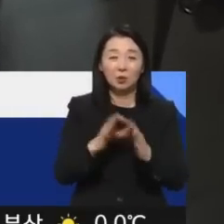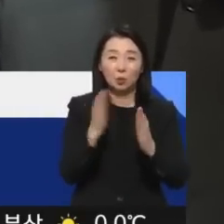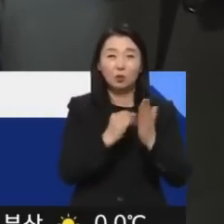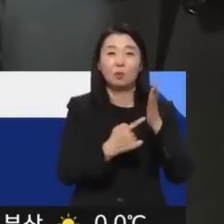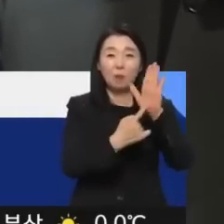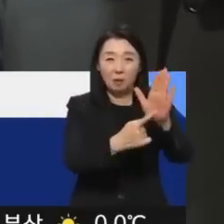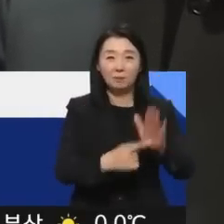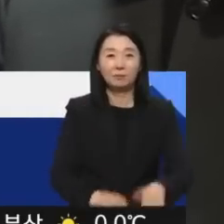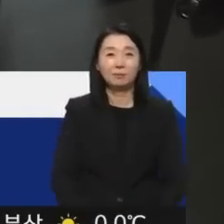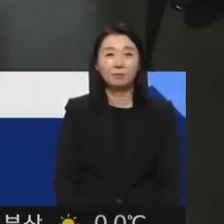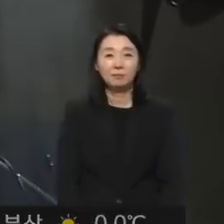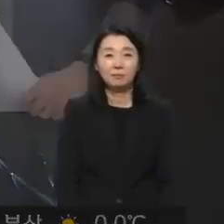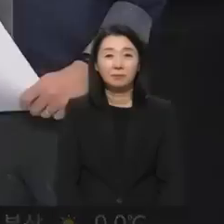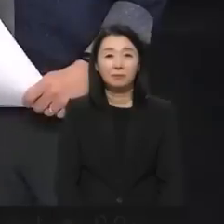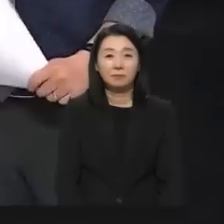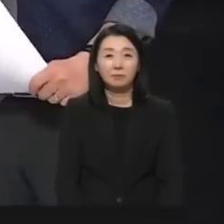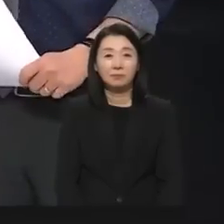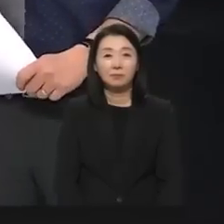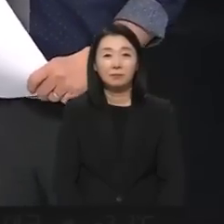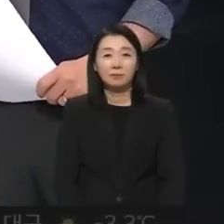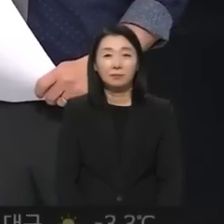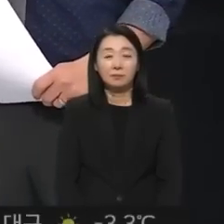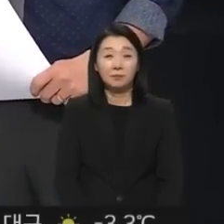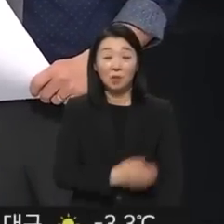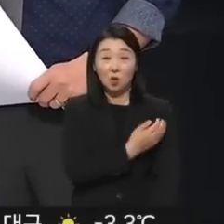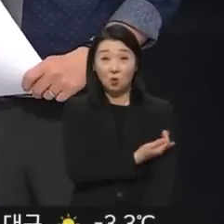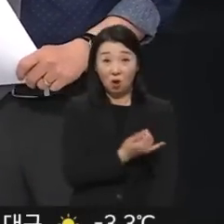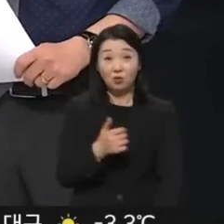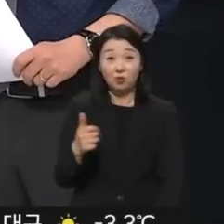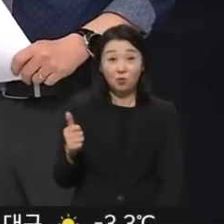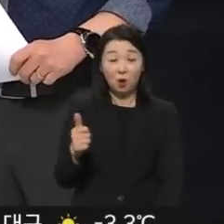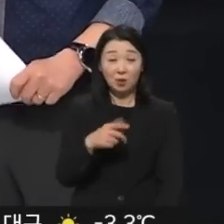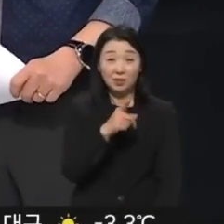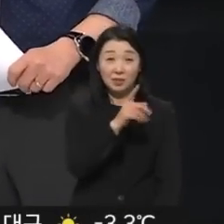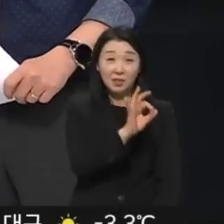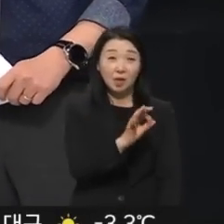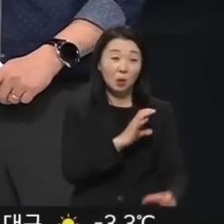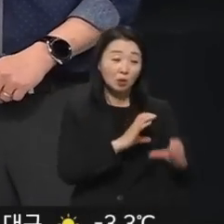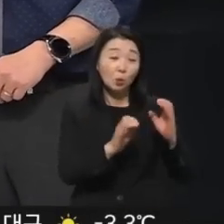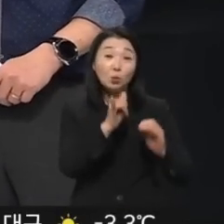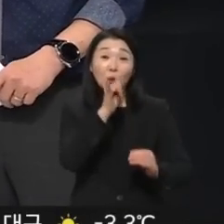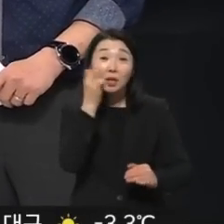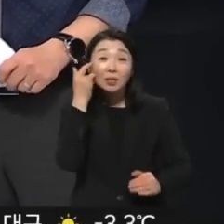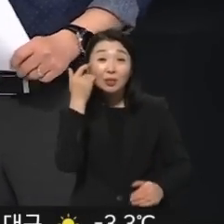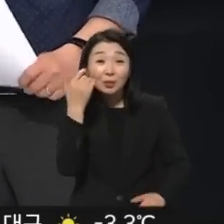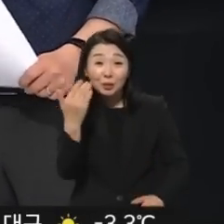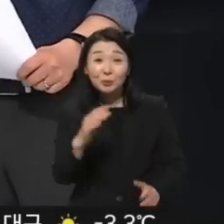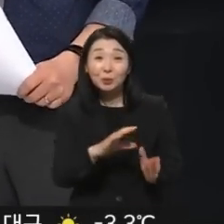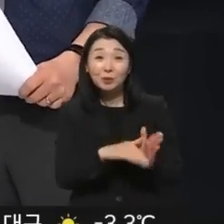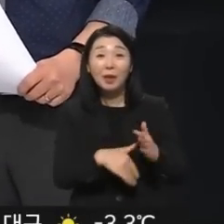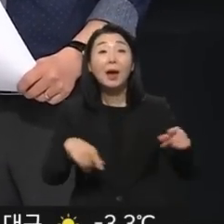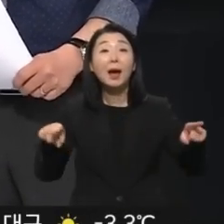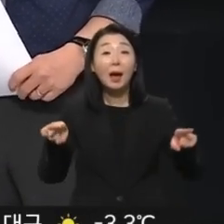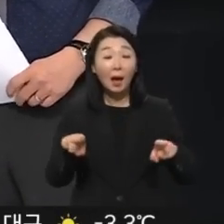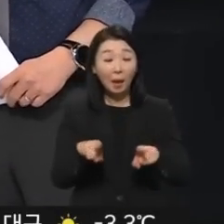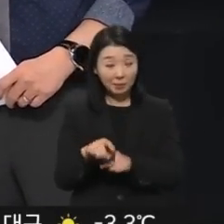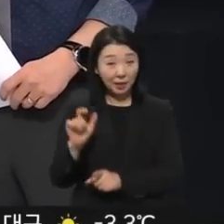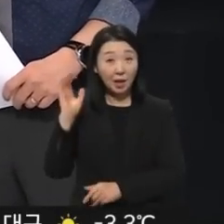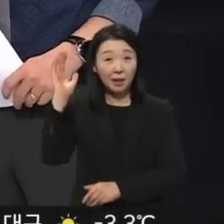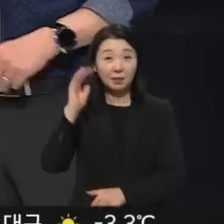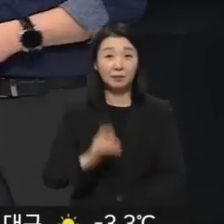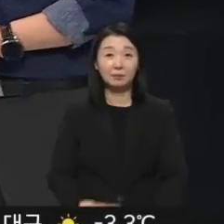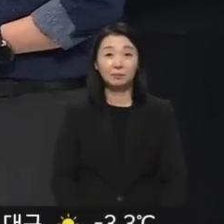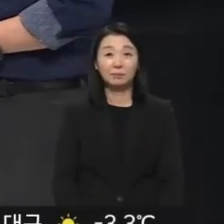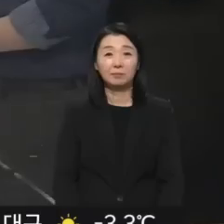공식적으로 발표하겠습니다. 권 의원은 장 의원과 소통을 했느냐는 질문에 함께를 강조했는데요.